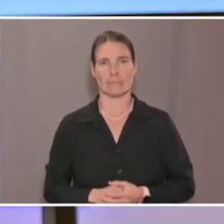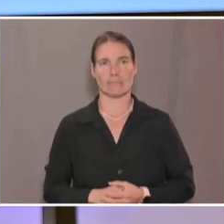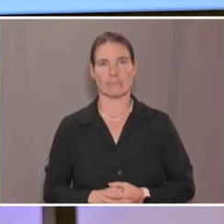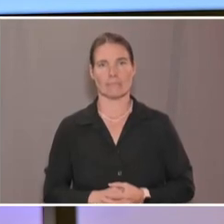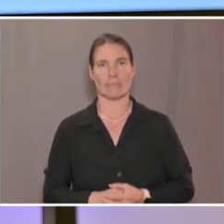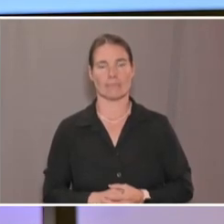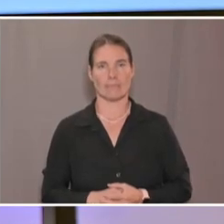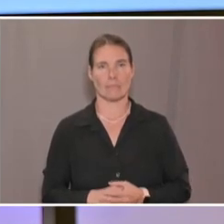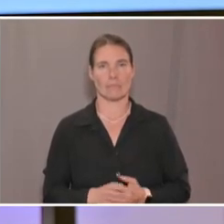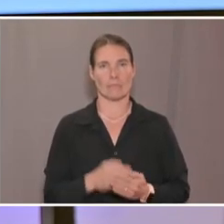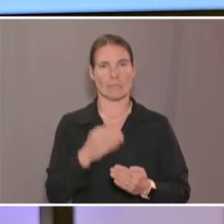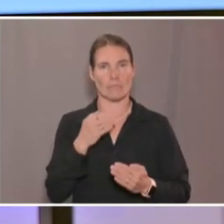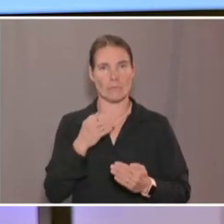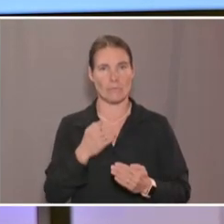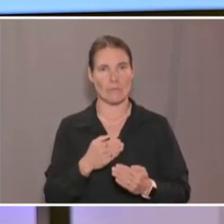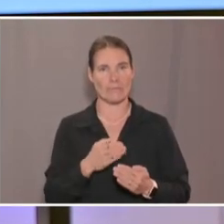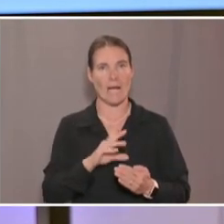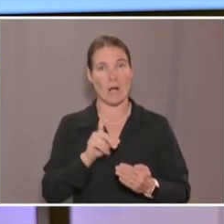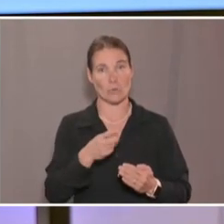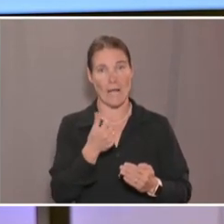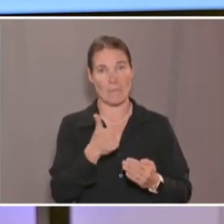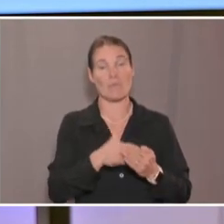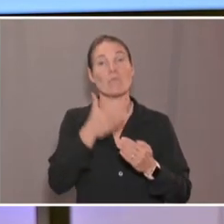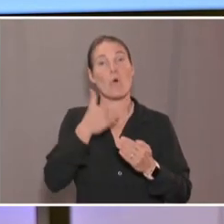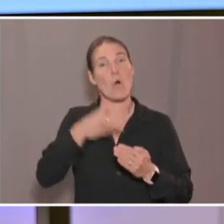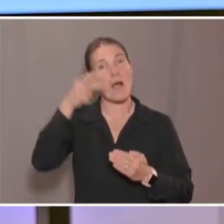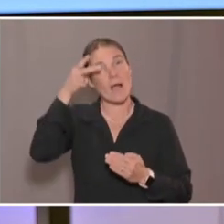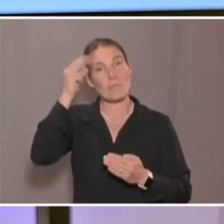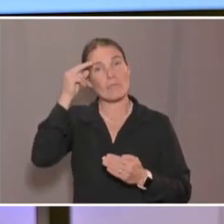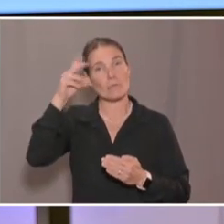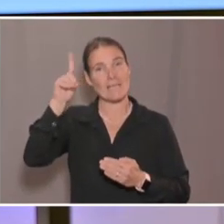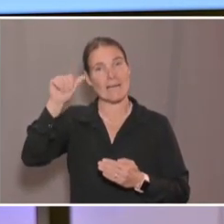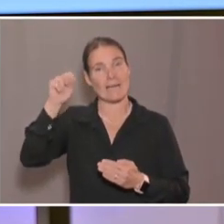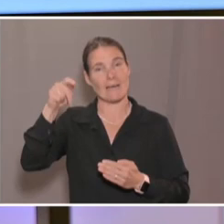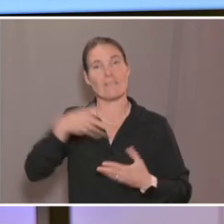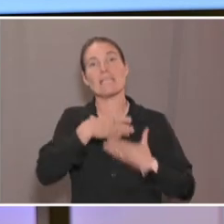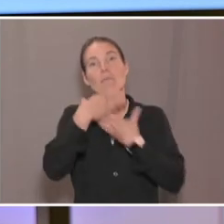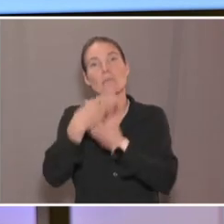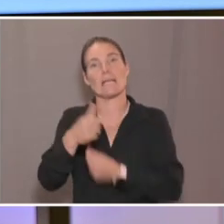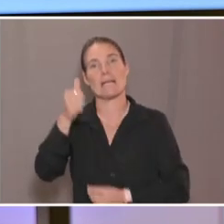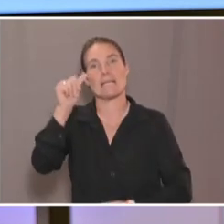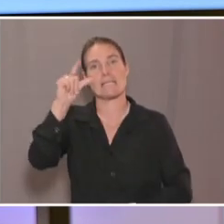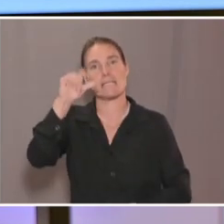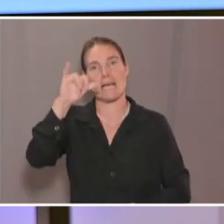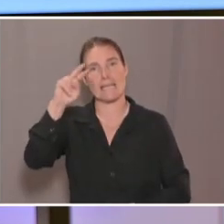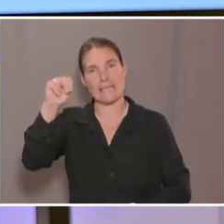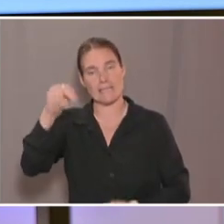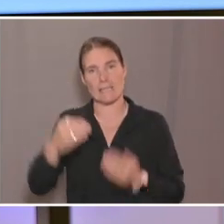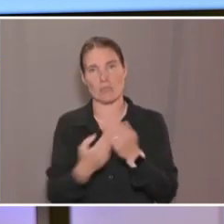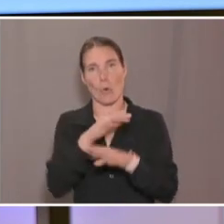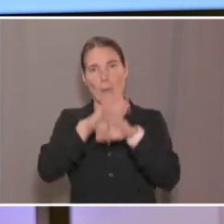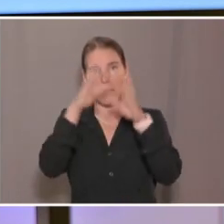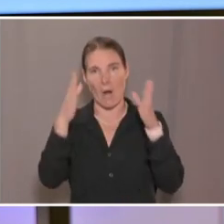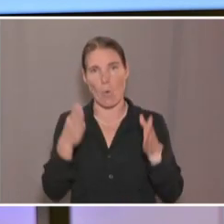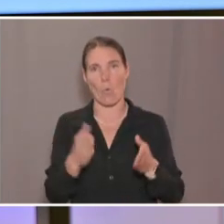das geschieht, nehmen wir Sie jetzt aber auch nochmal mit, und zwar nach Tallinn, in den Neubau, der eben auch eine Rolle spielt, in